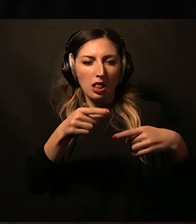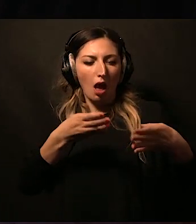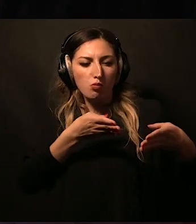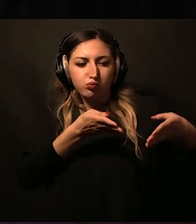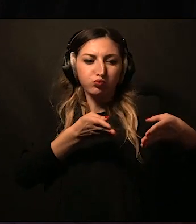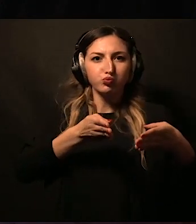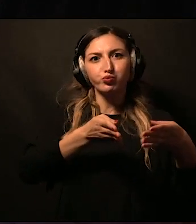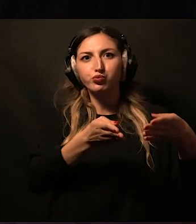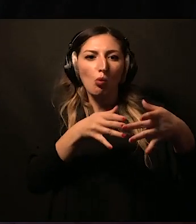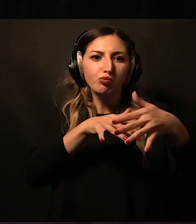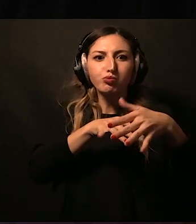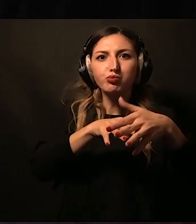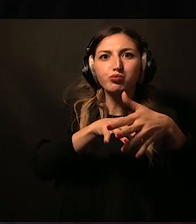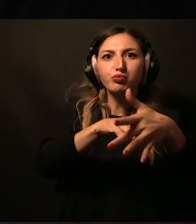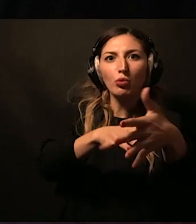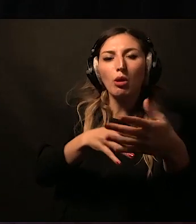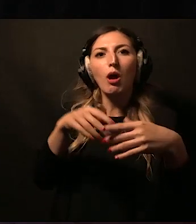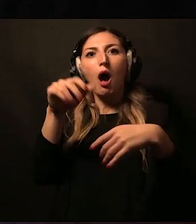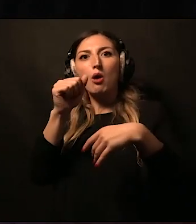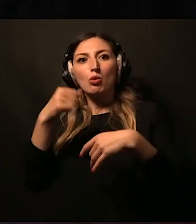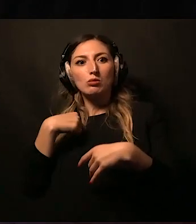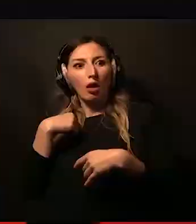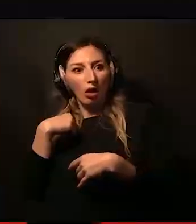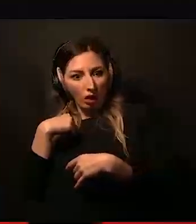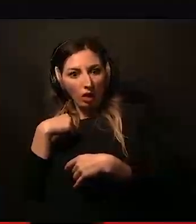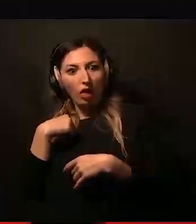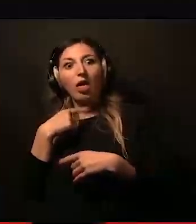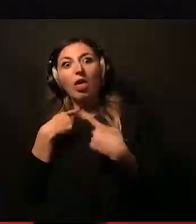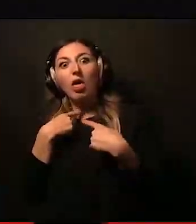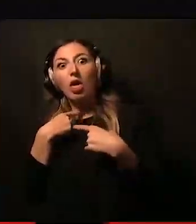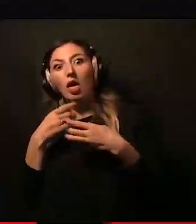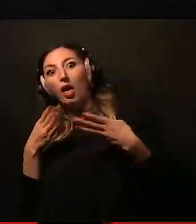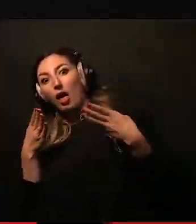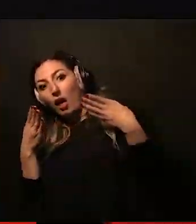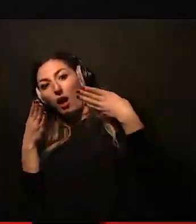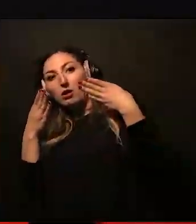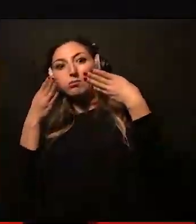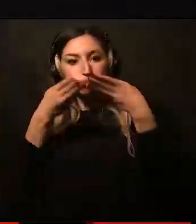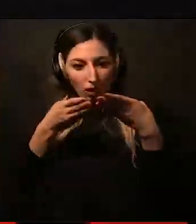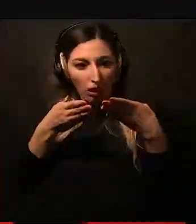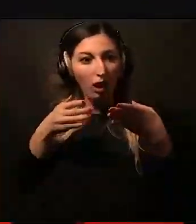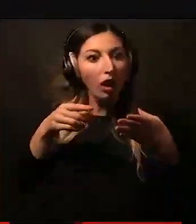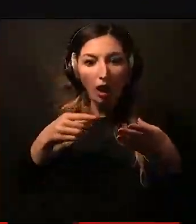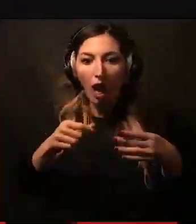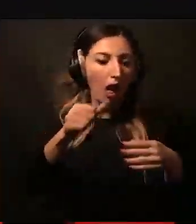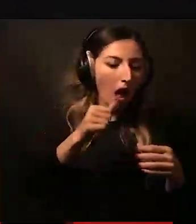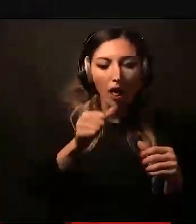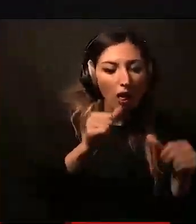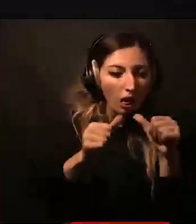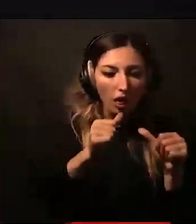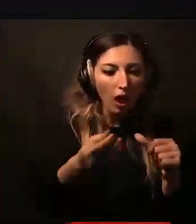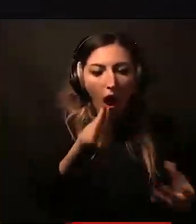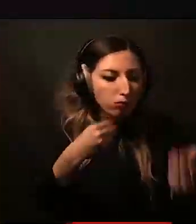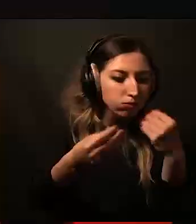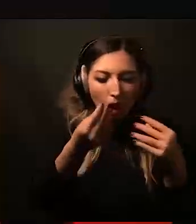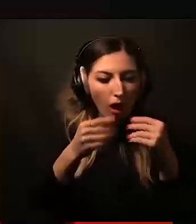Augustus che non riesce a tenersi si scaraventa verso quel Torrente non si rende conto bevendo di starsi